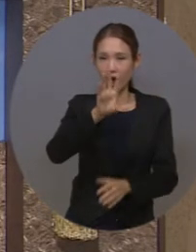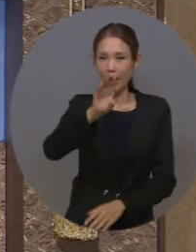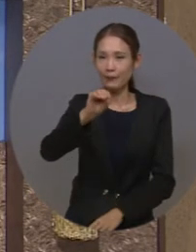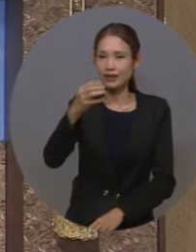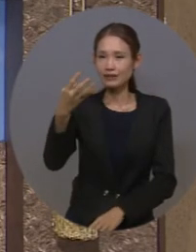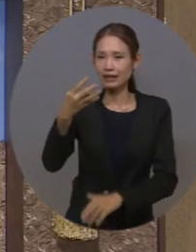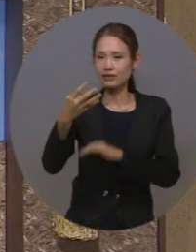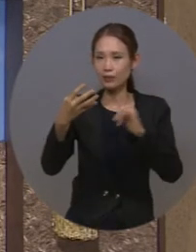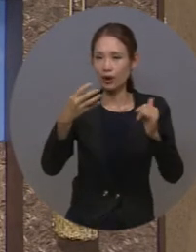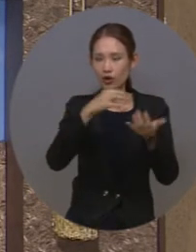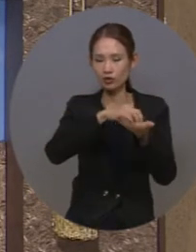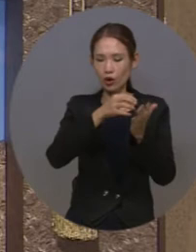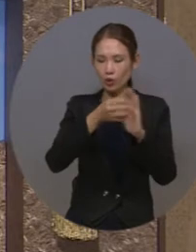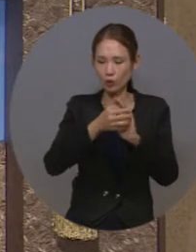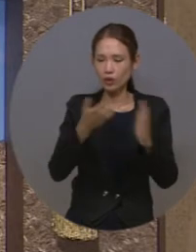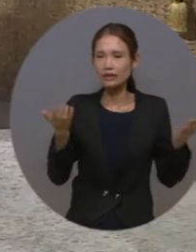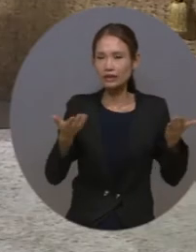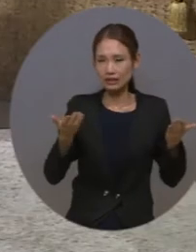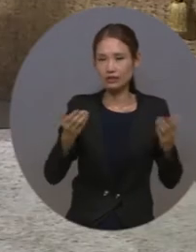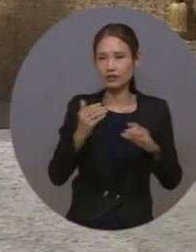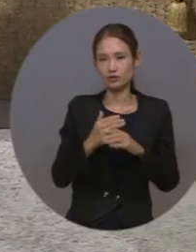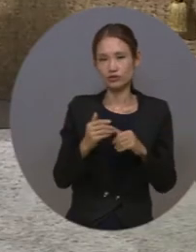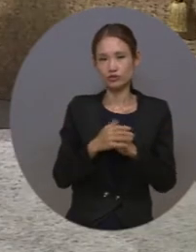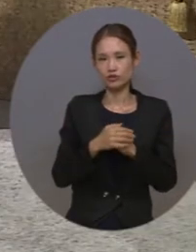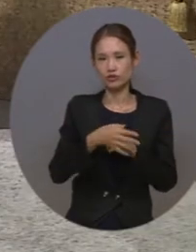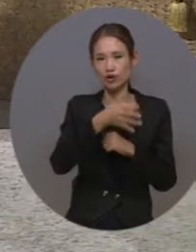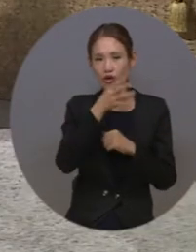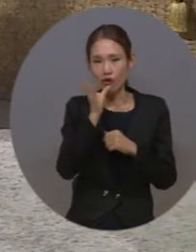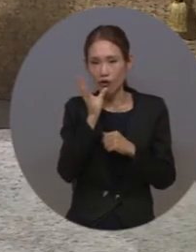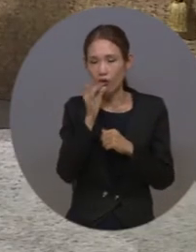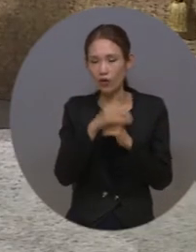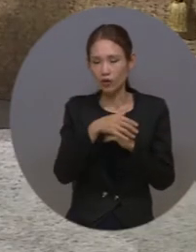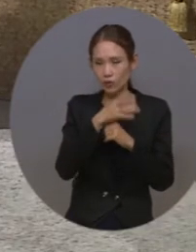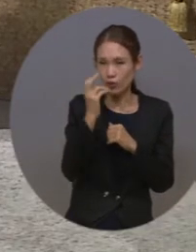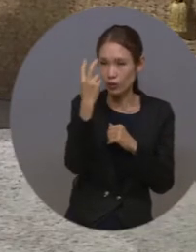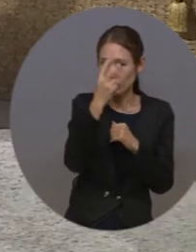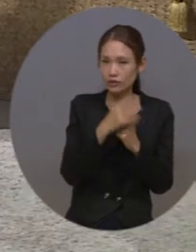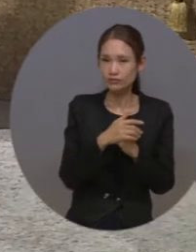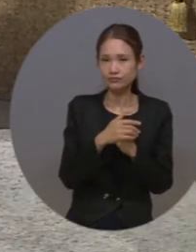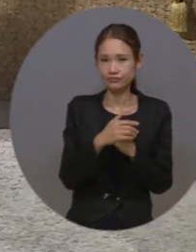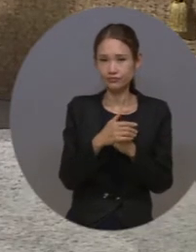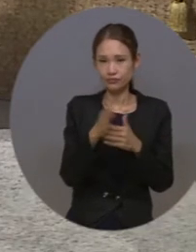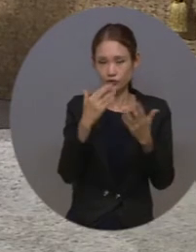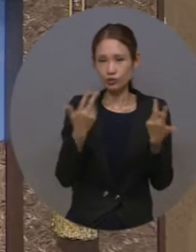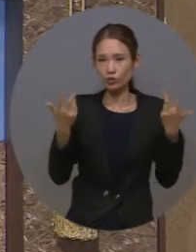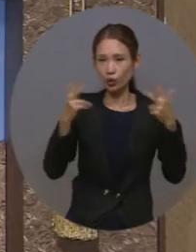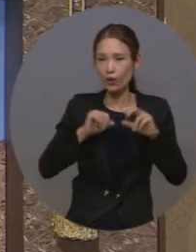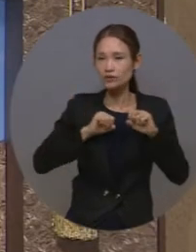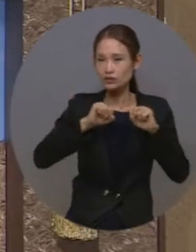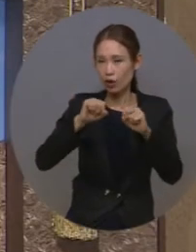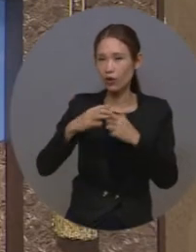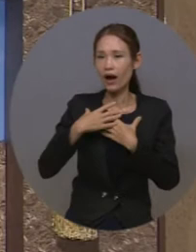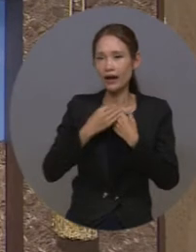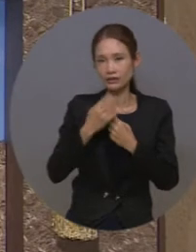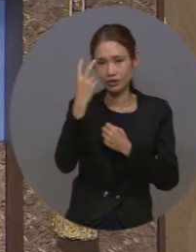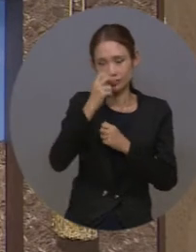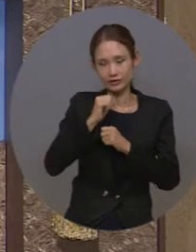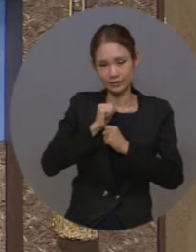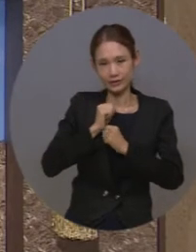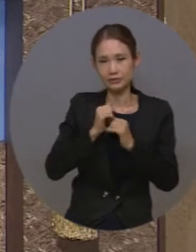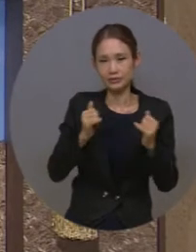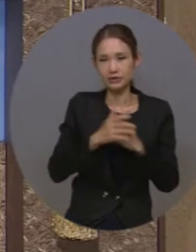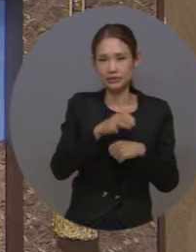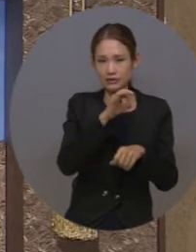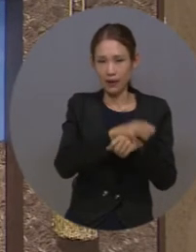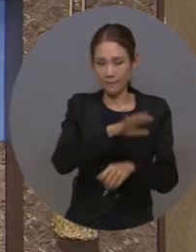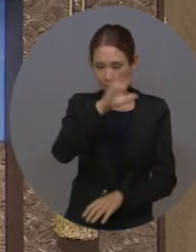있습니다. 예. 물론 이분들은 주로 노노케어, 공원 청소 또는 뭐 안전지킴이 등 뭐 간단순하고